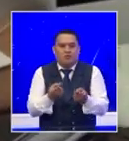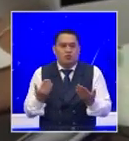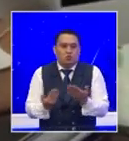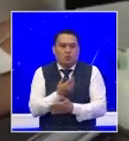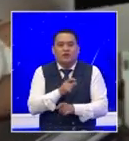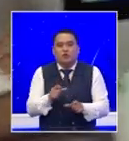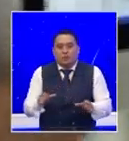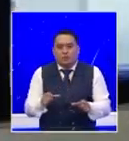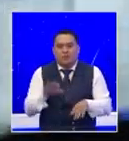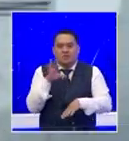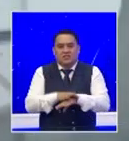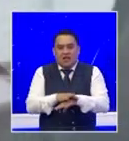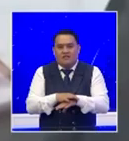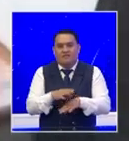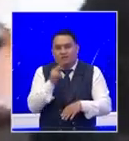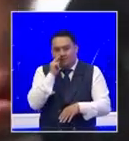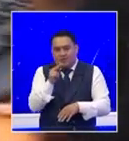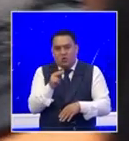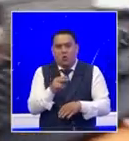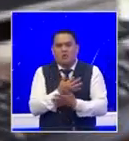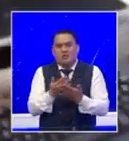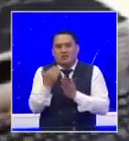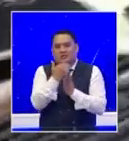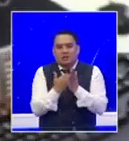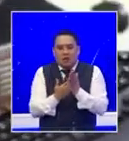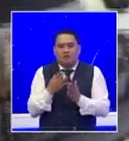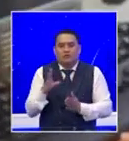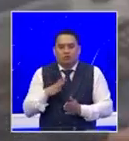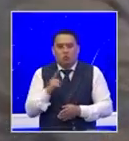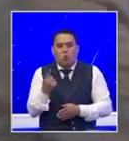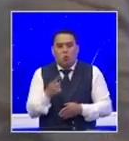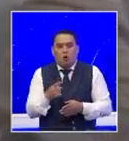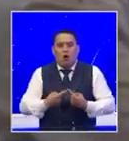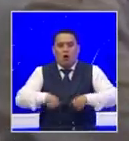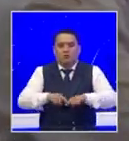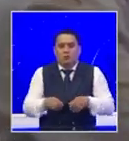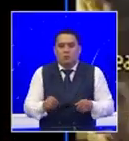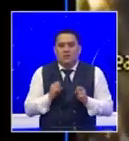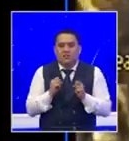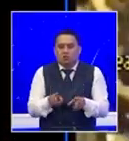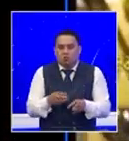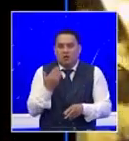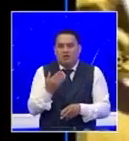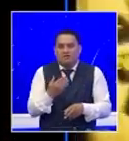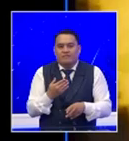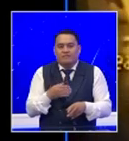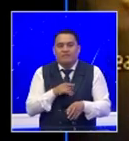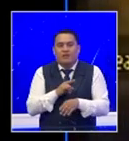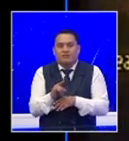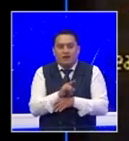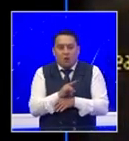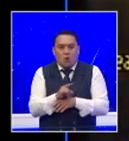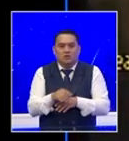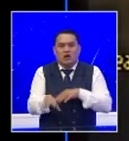членов. Задержанным предъявлено обвинение по целому ряду статей, в том числе об организации преступного сообщества, вымогательстве,